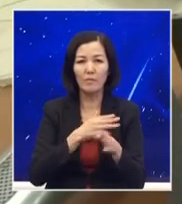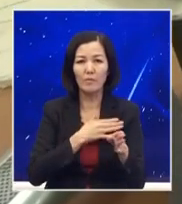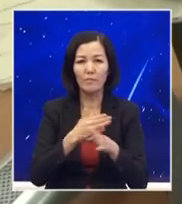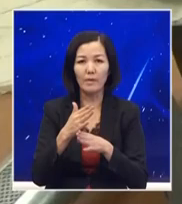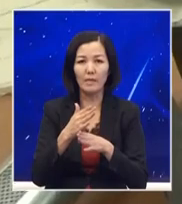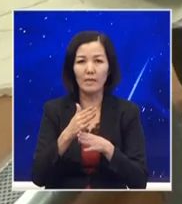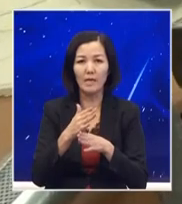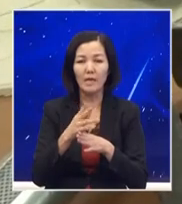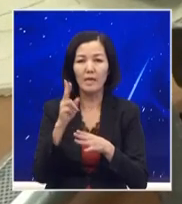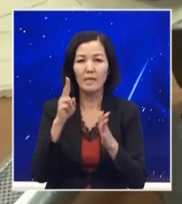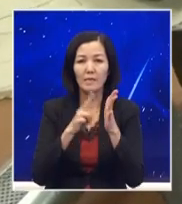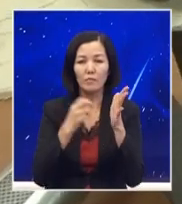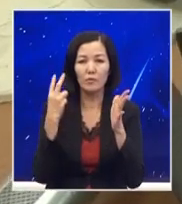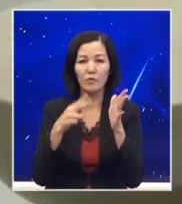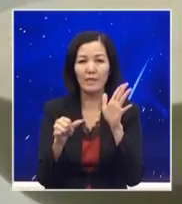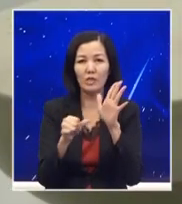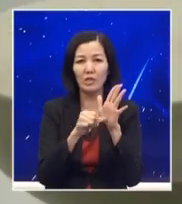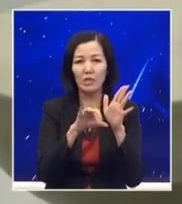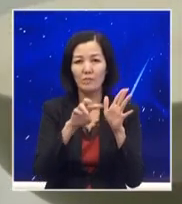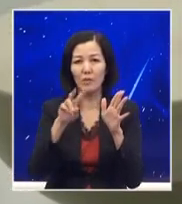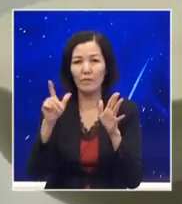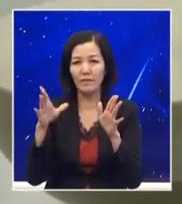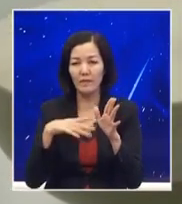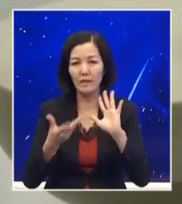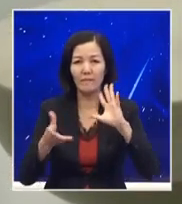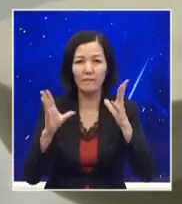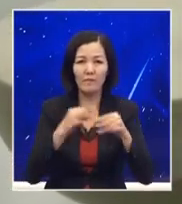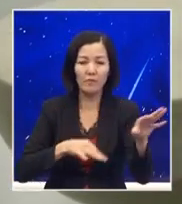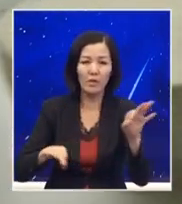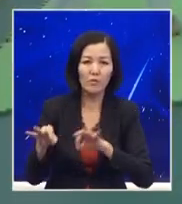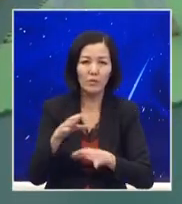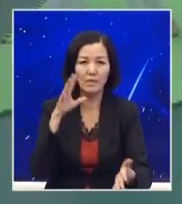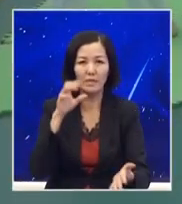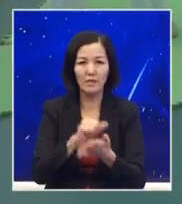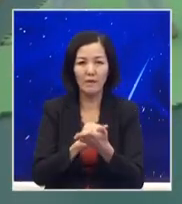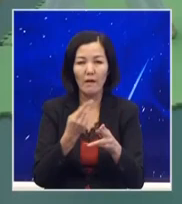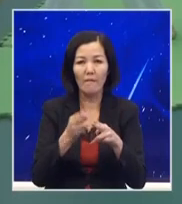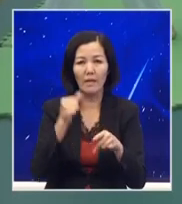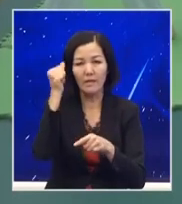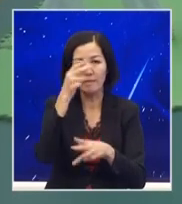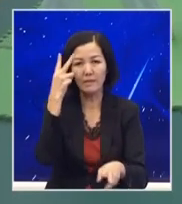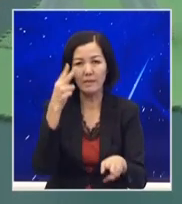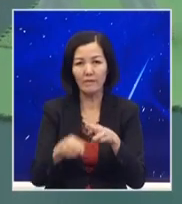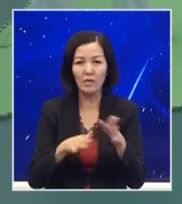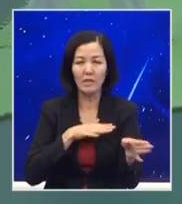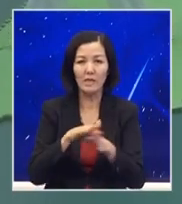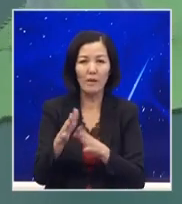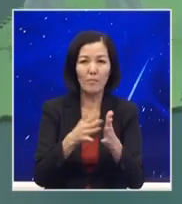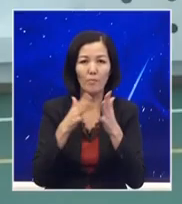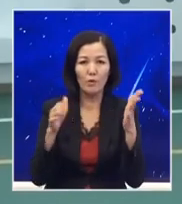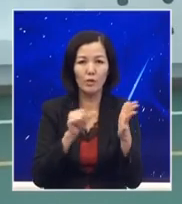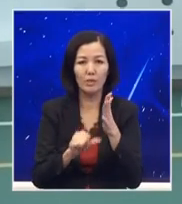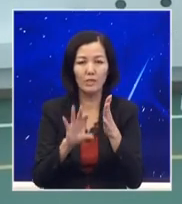здания было затрачено 726 миллионов тенге. Всего по ДКЗ в этом году завершена реализация